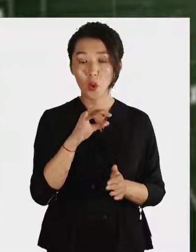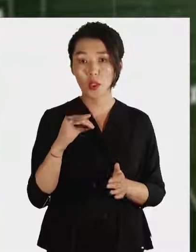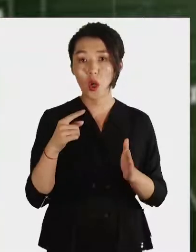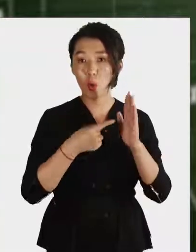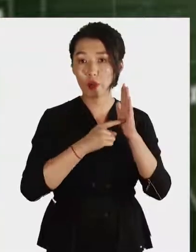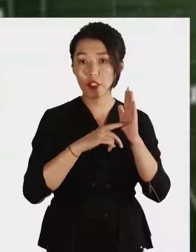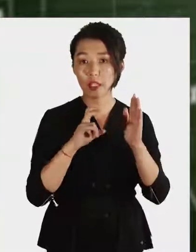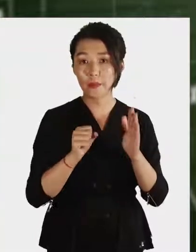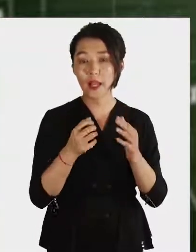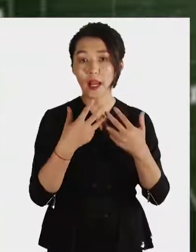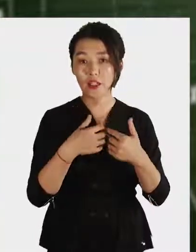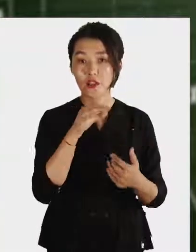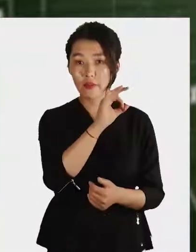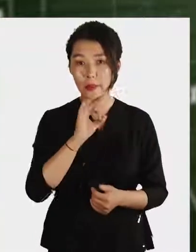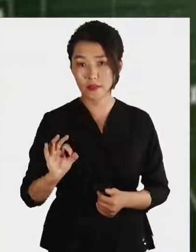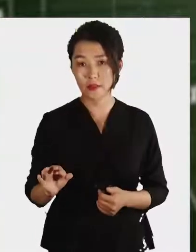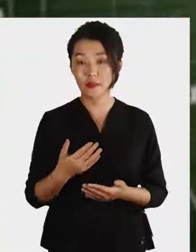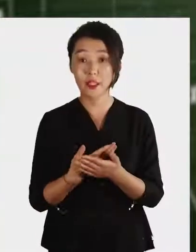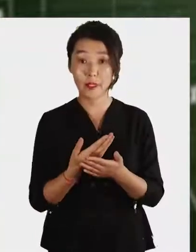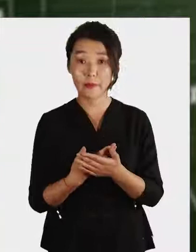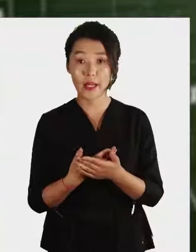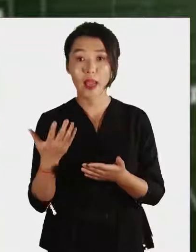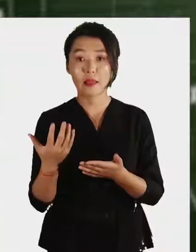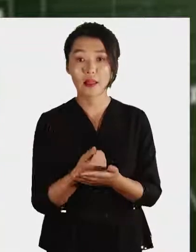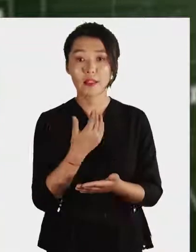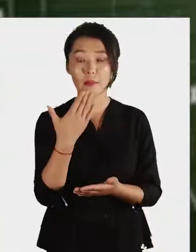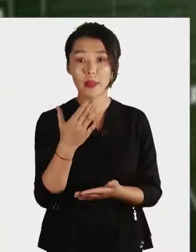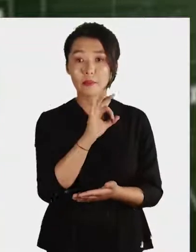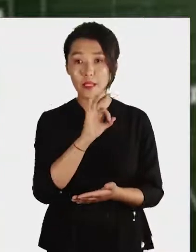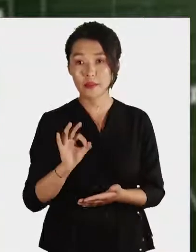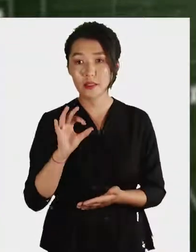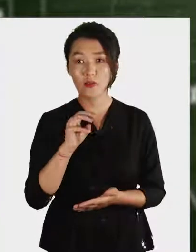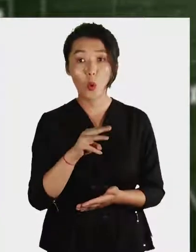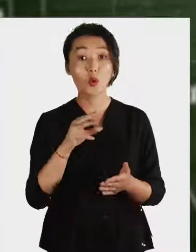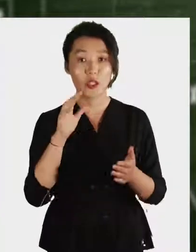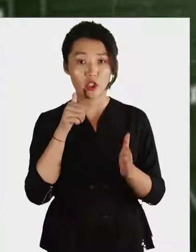на количество процентов. Например, найти 5% от